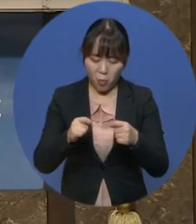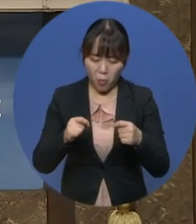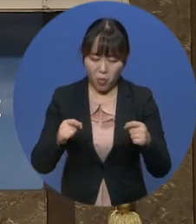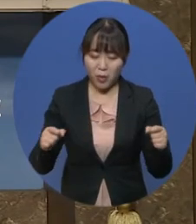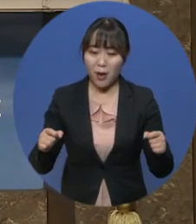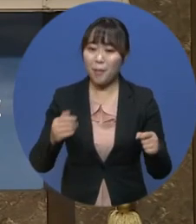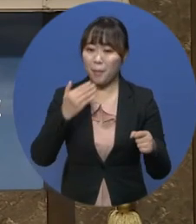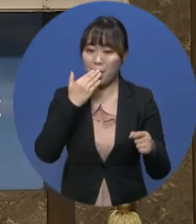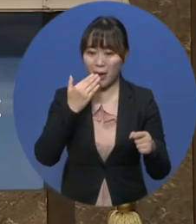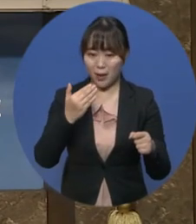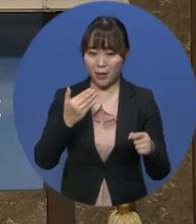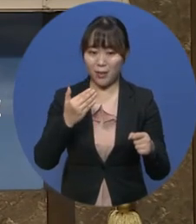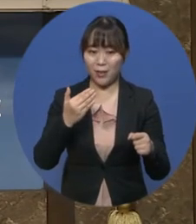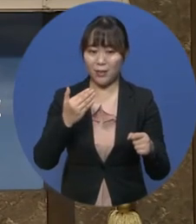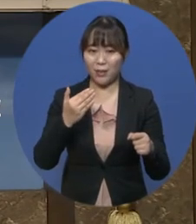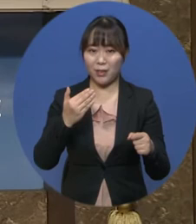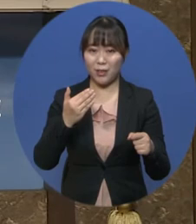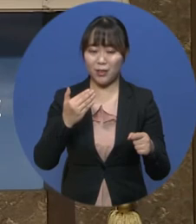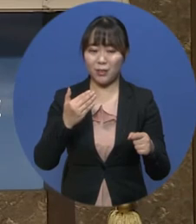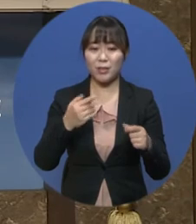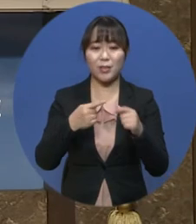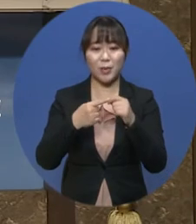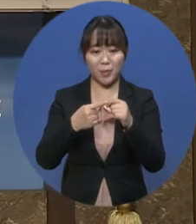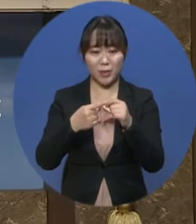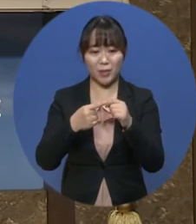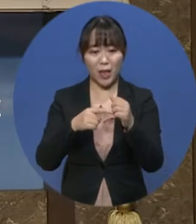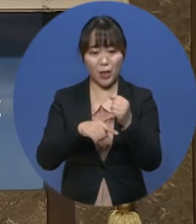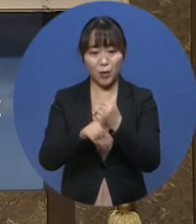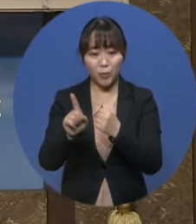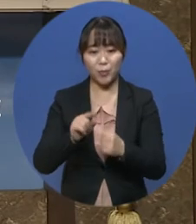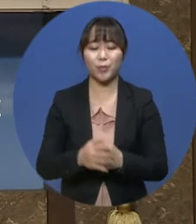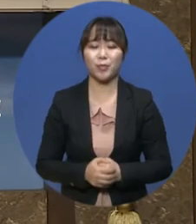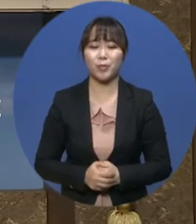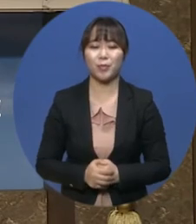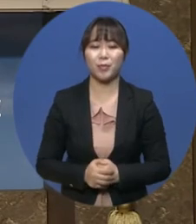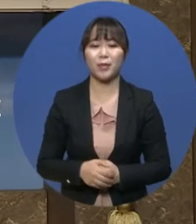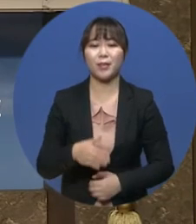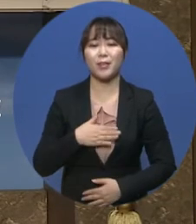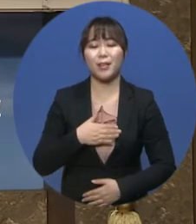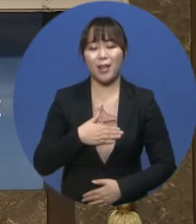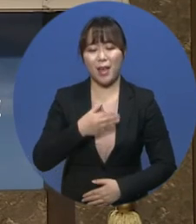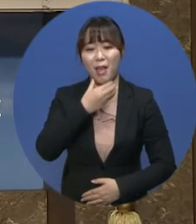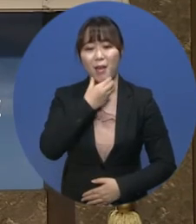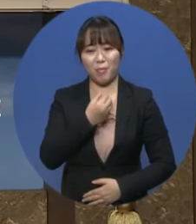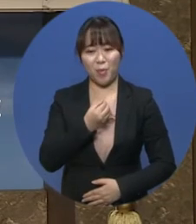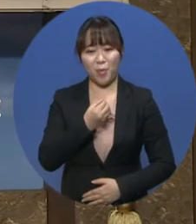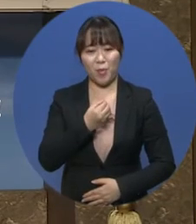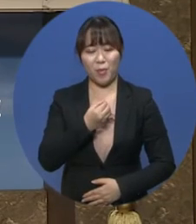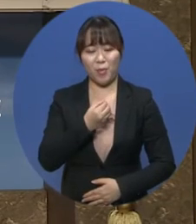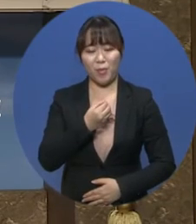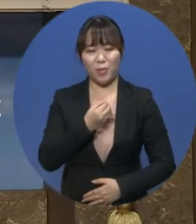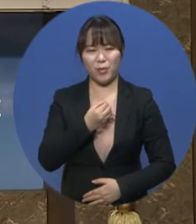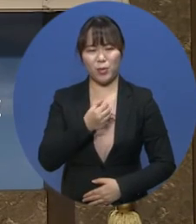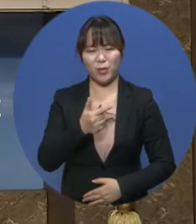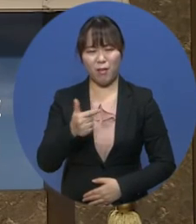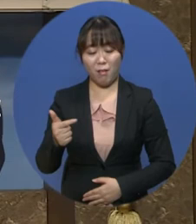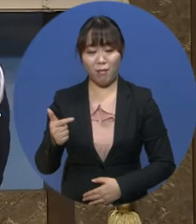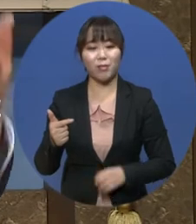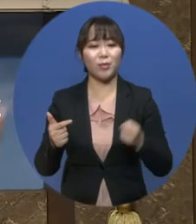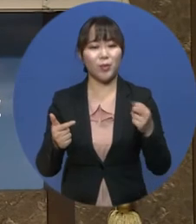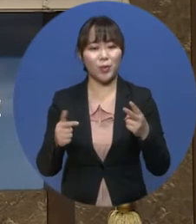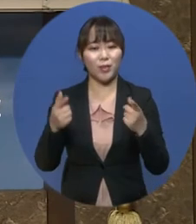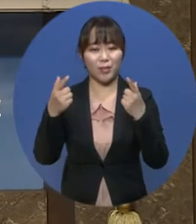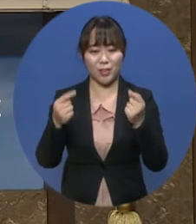담을 수 있었던 4 그 첫 번째는 어 나의 행법 등 크지만 4 아 이런 것들이